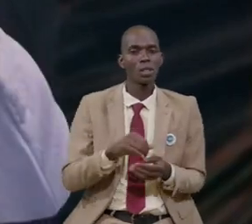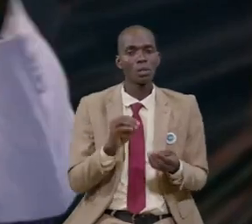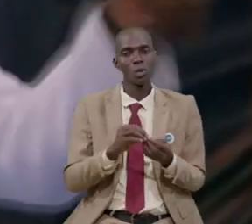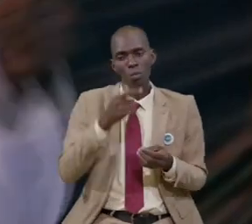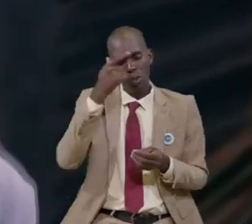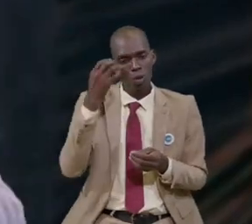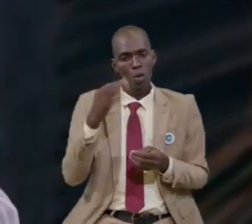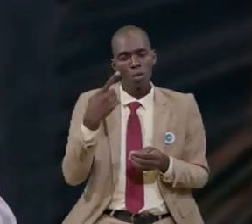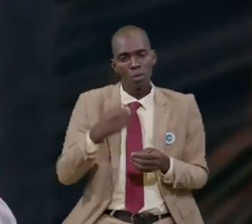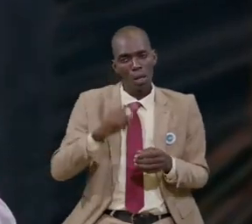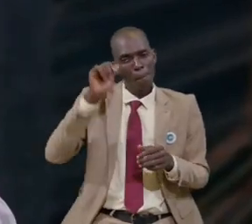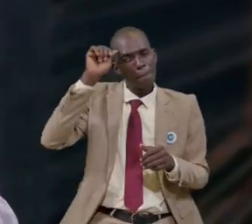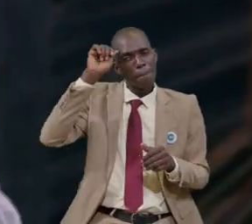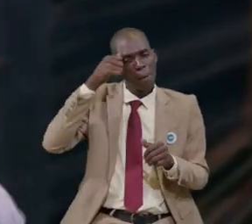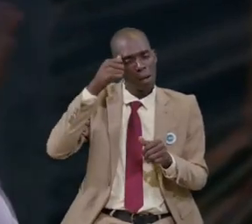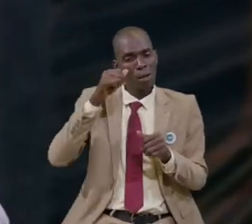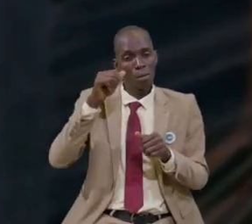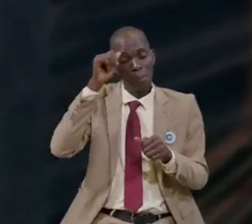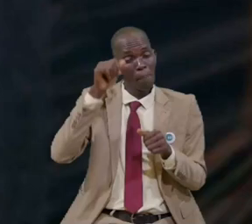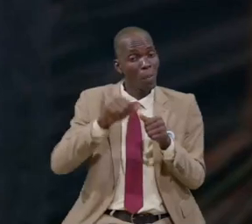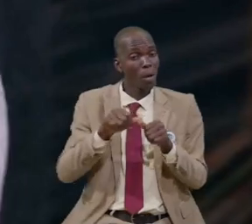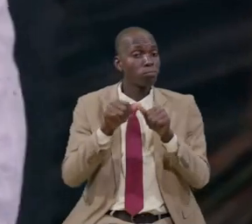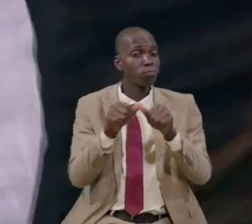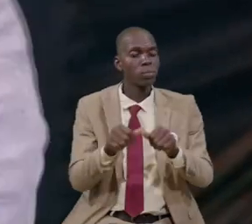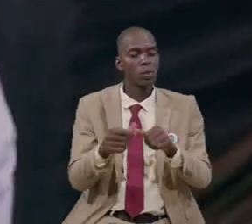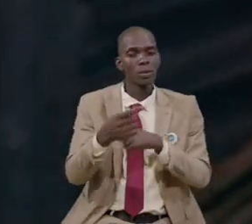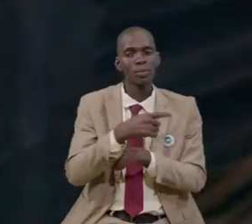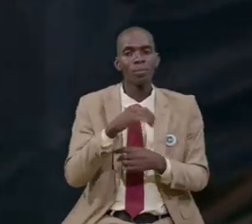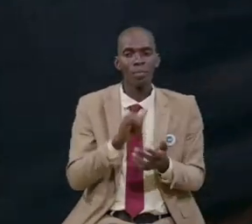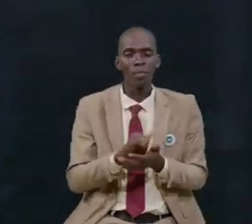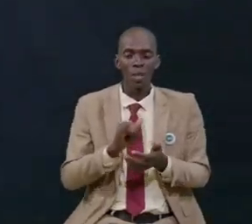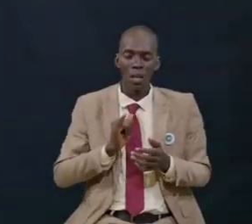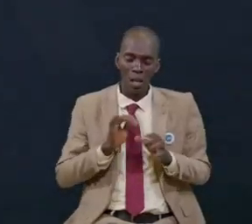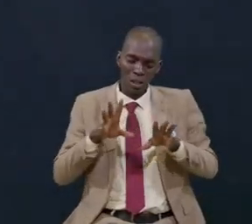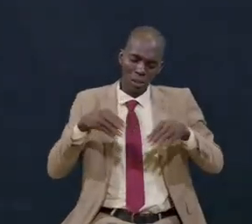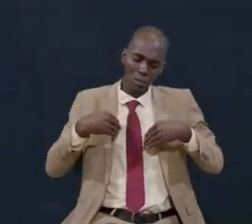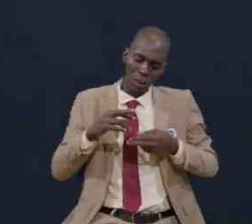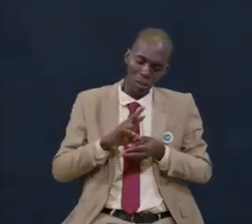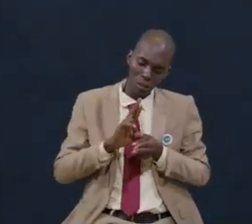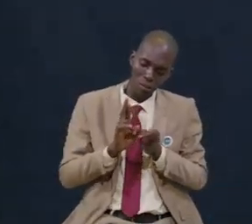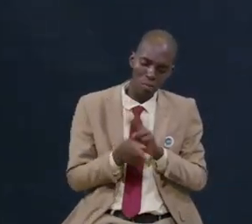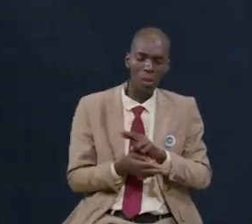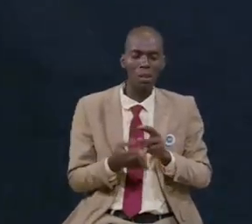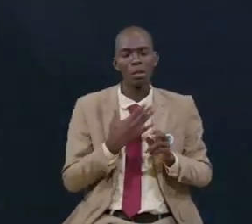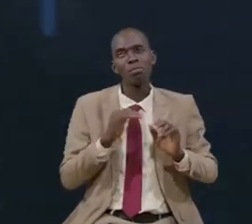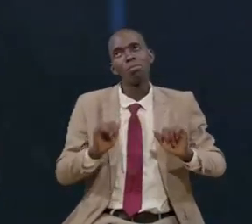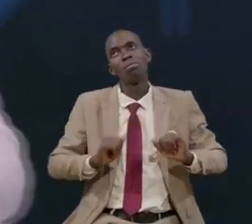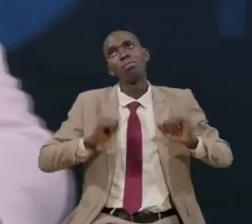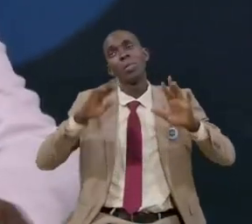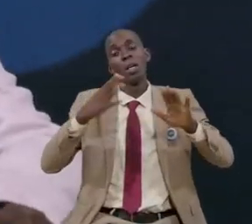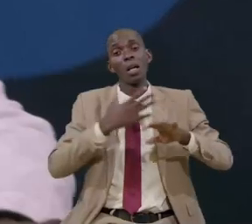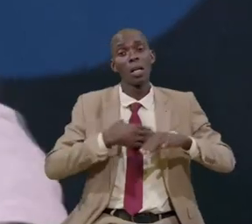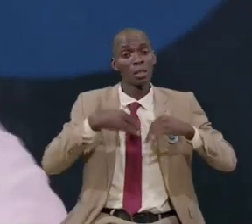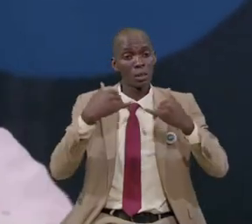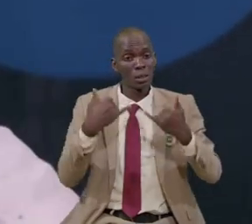mémorable que j'ai entendu, repentez-vous et croyez à la bonne nouvelle, je me suis repenti et j'ai changé et j'ai fait demi-tour